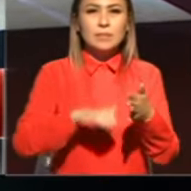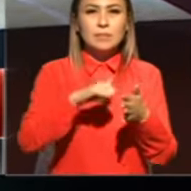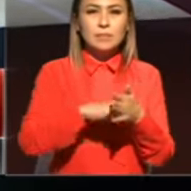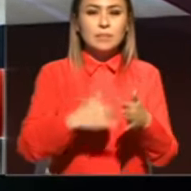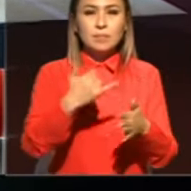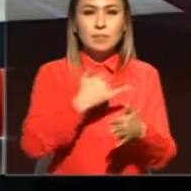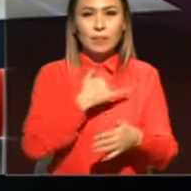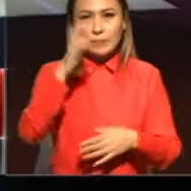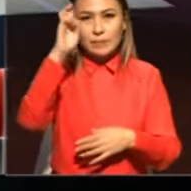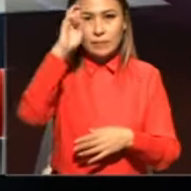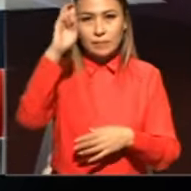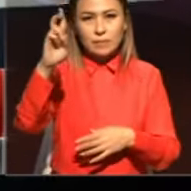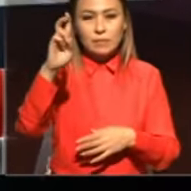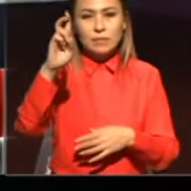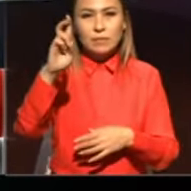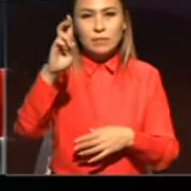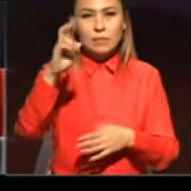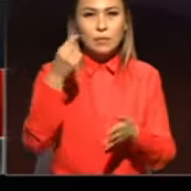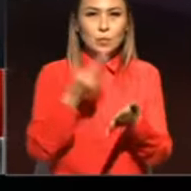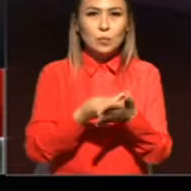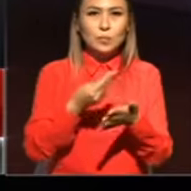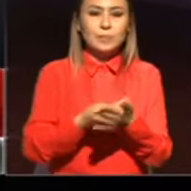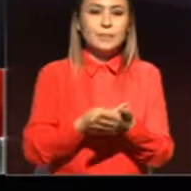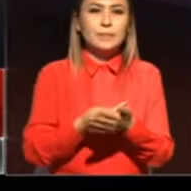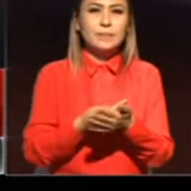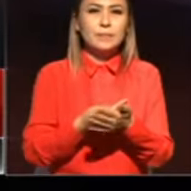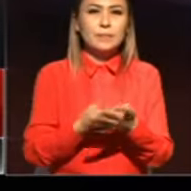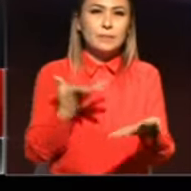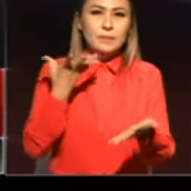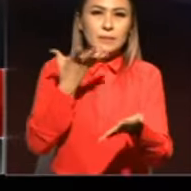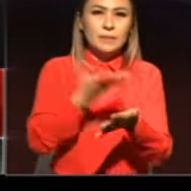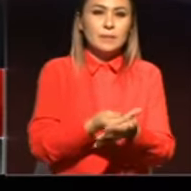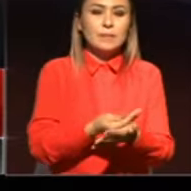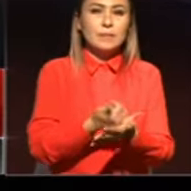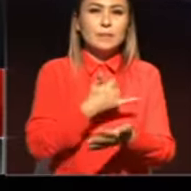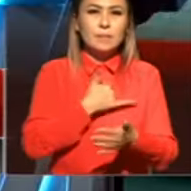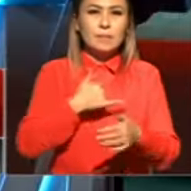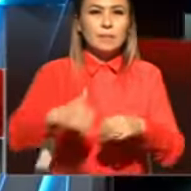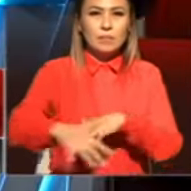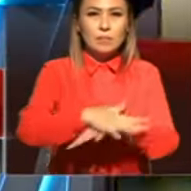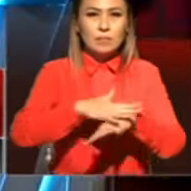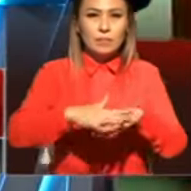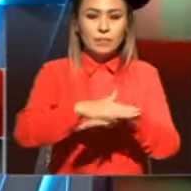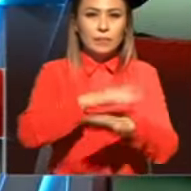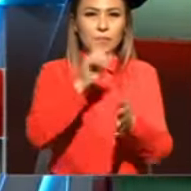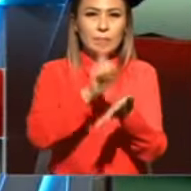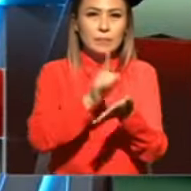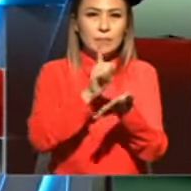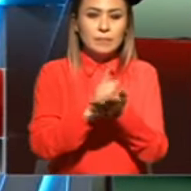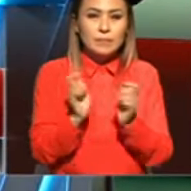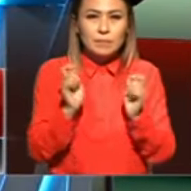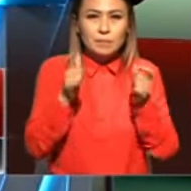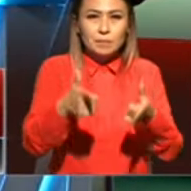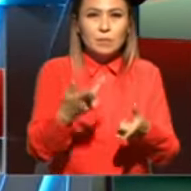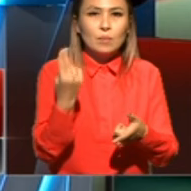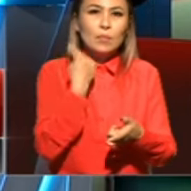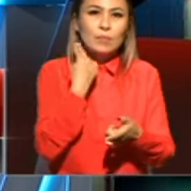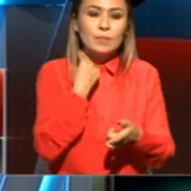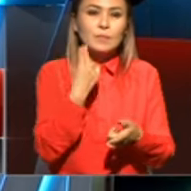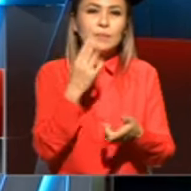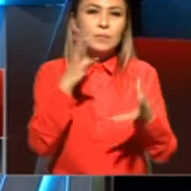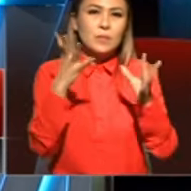біздің мемлекеттің жаңағы бюджеттен төленетін, яғни біздің халқымызға, салығымызға түсетін қарызымыз бар